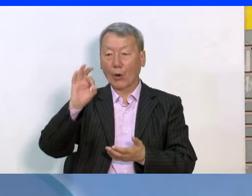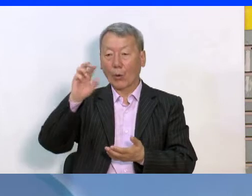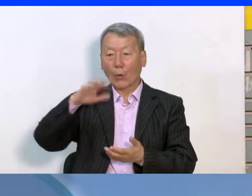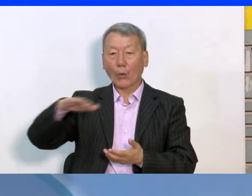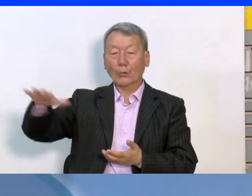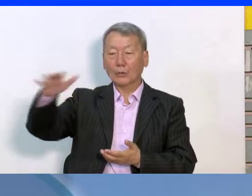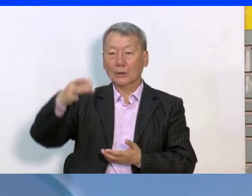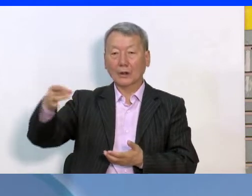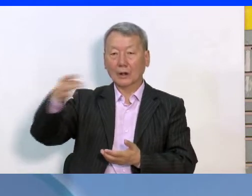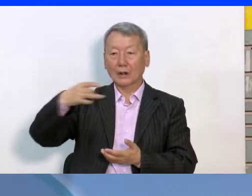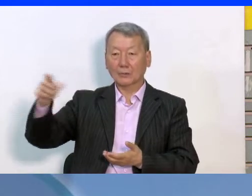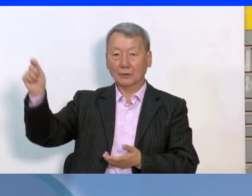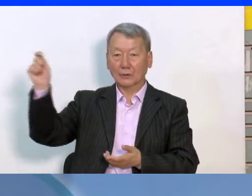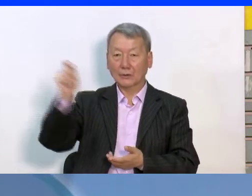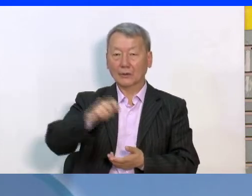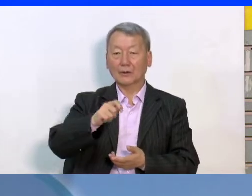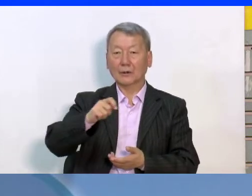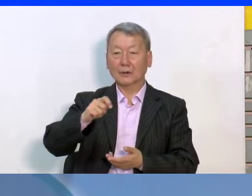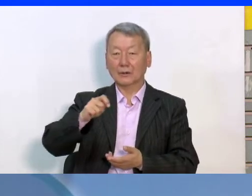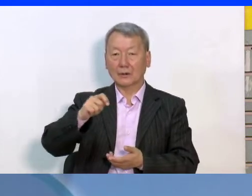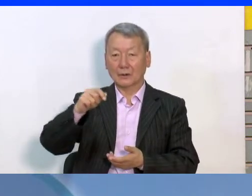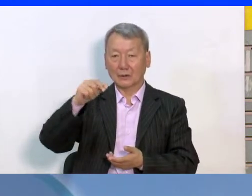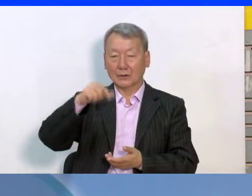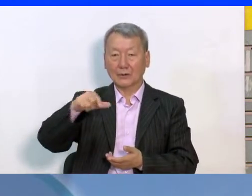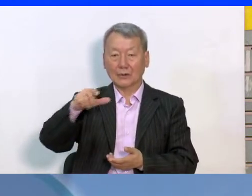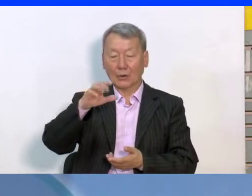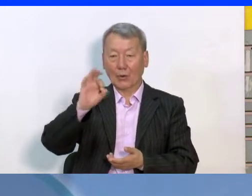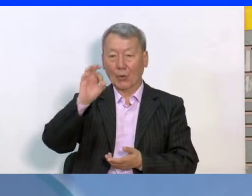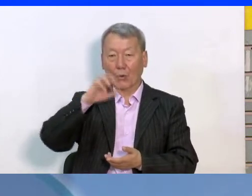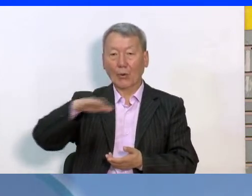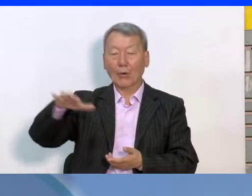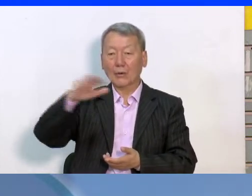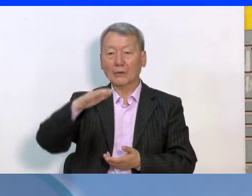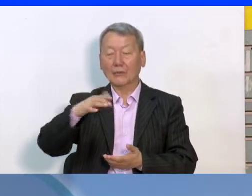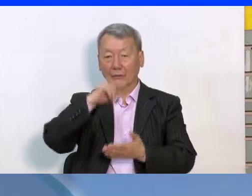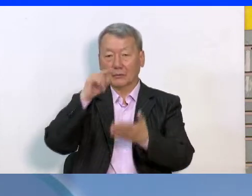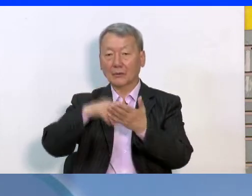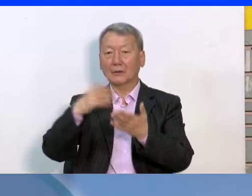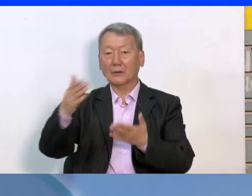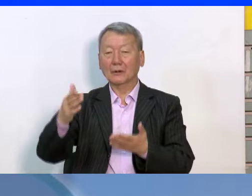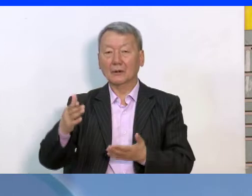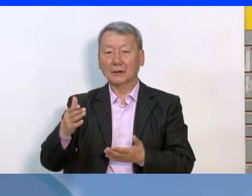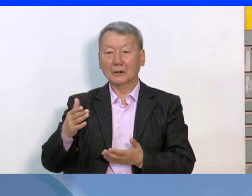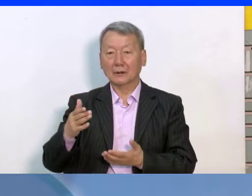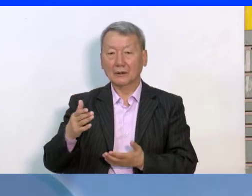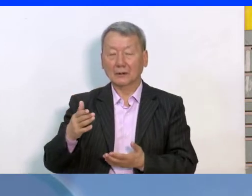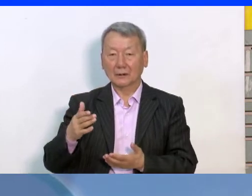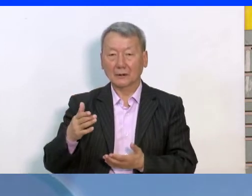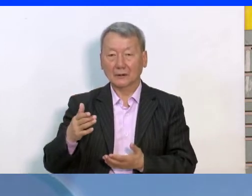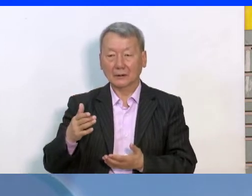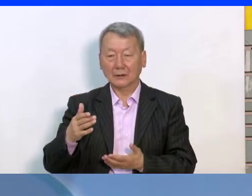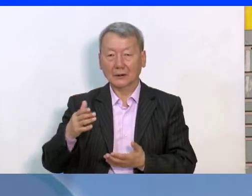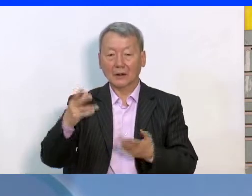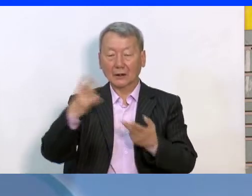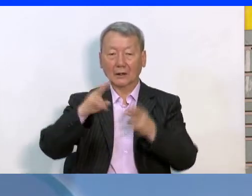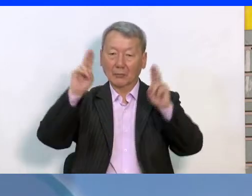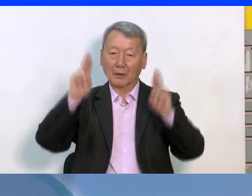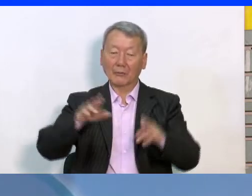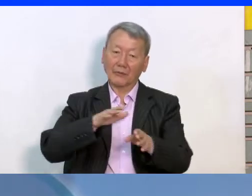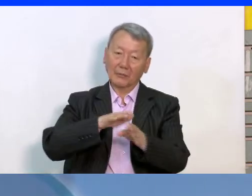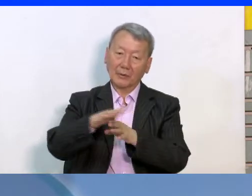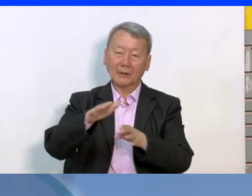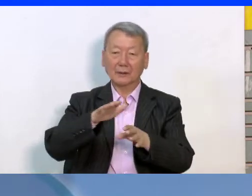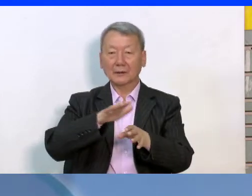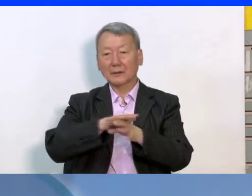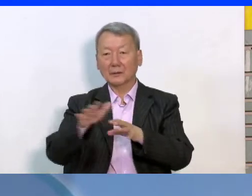аймагындагы райондордон келген кош бойлуулар бул облустук төрөт үйүнө барып жатат да. Бул жерде мындай сактык чаралары же